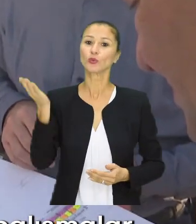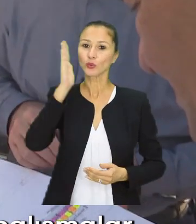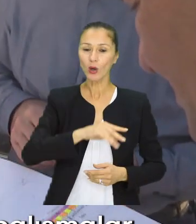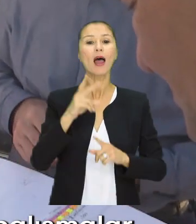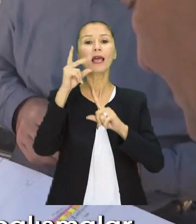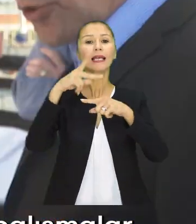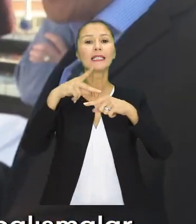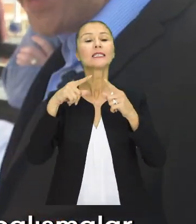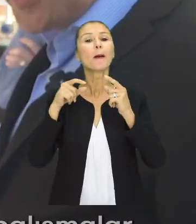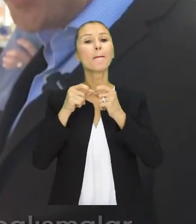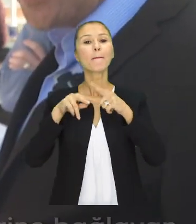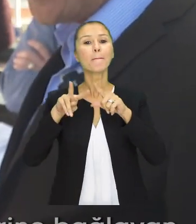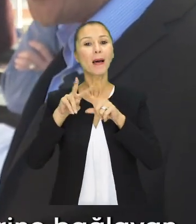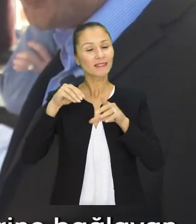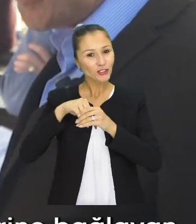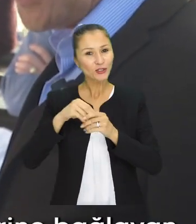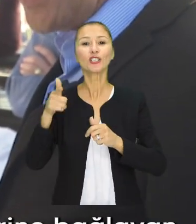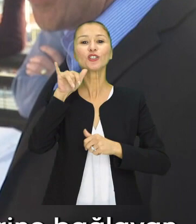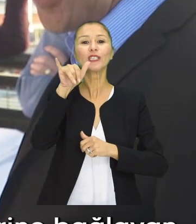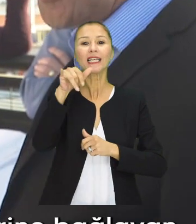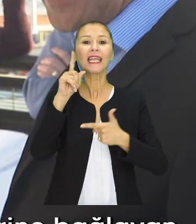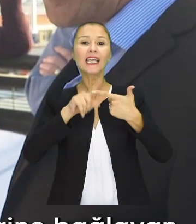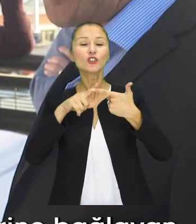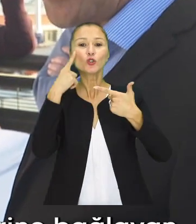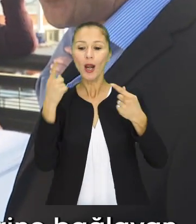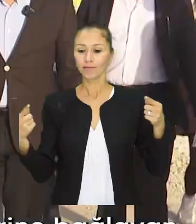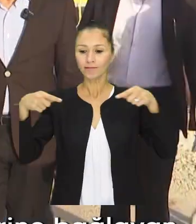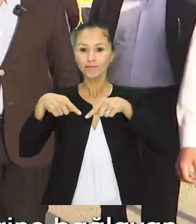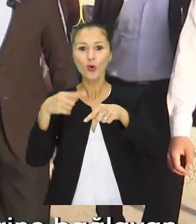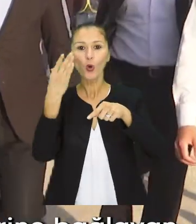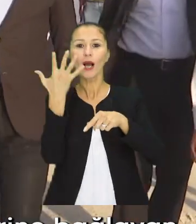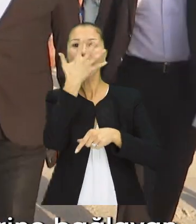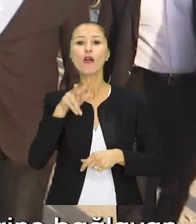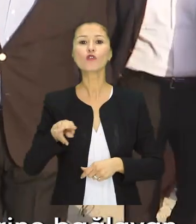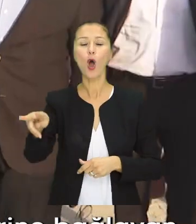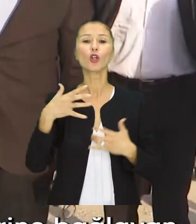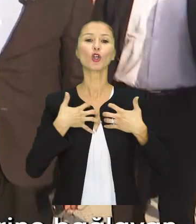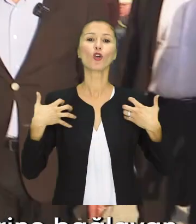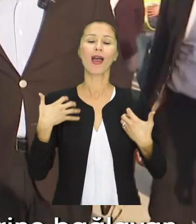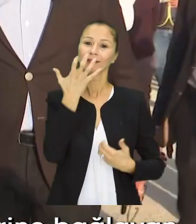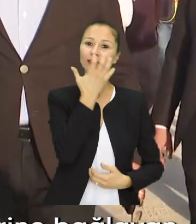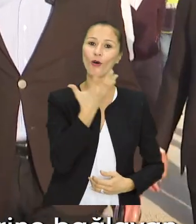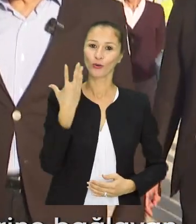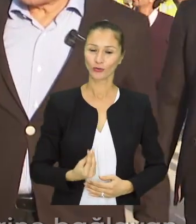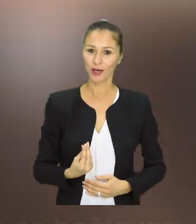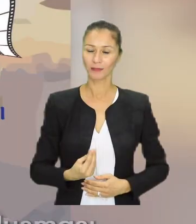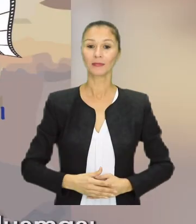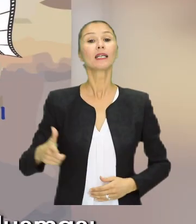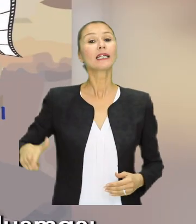tamamlandığında İzban hattının ve Çiğli ile 2. Anajet Üssü'nü birbirine bağlayan karayolunun güvenliği sağlanmış